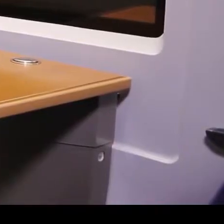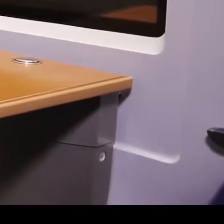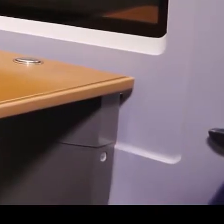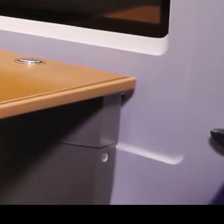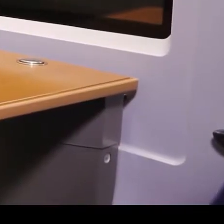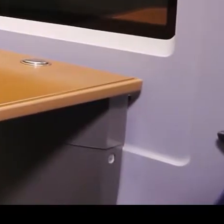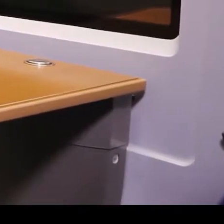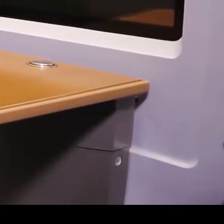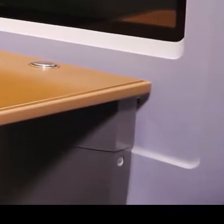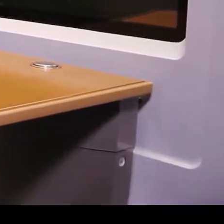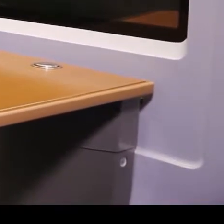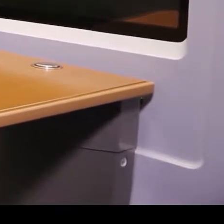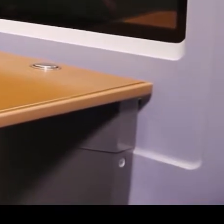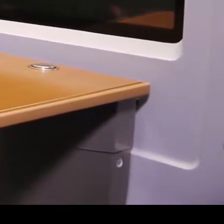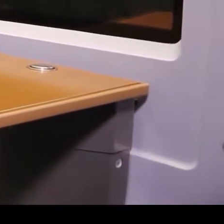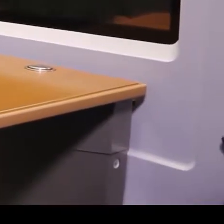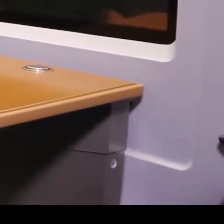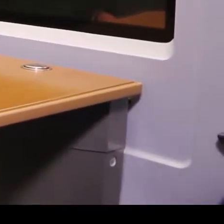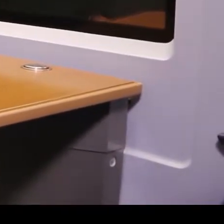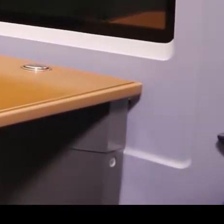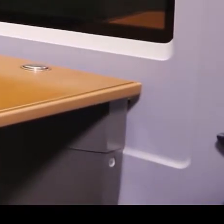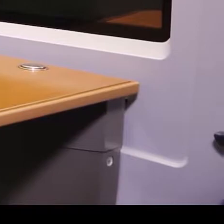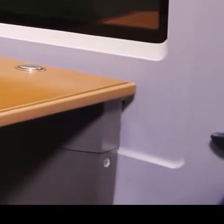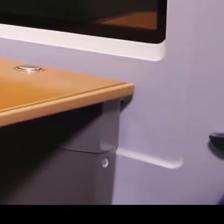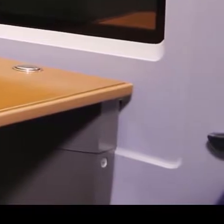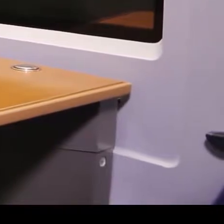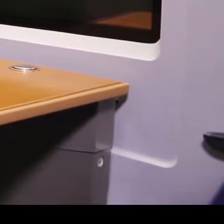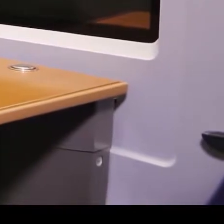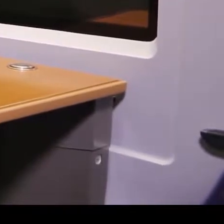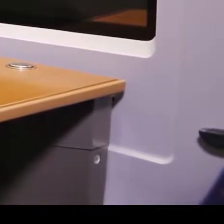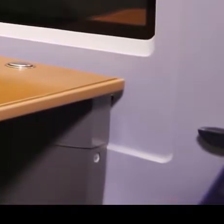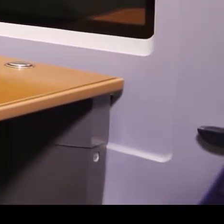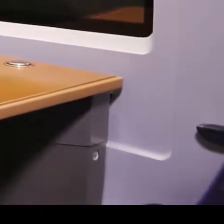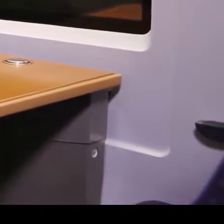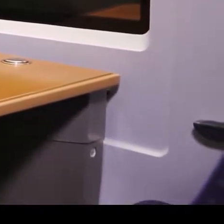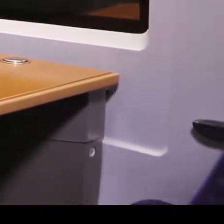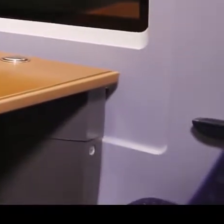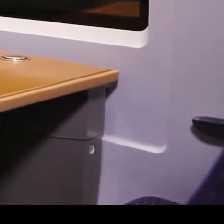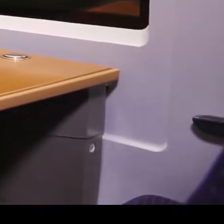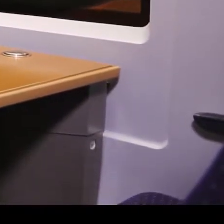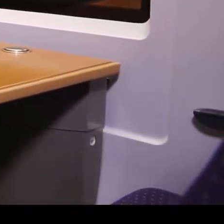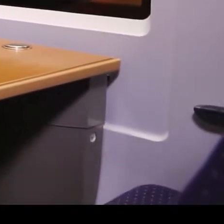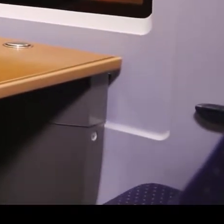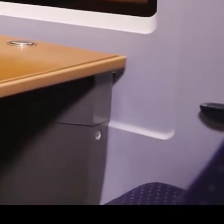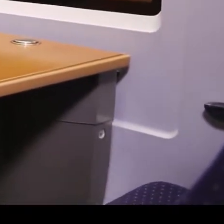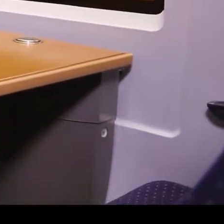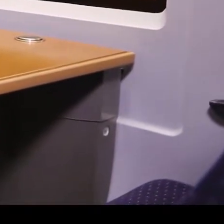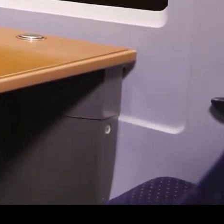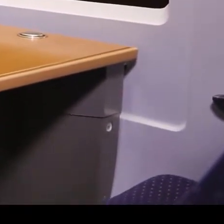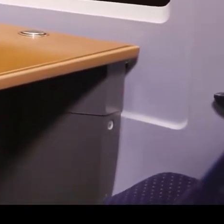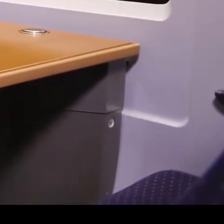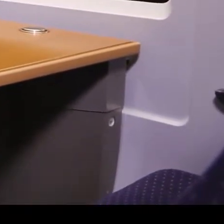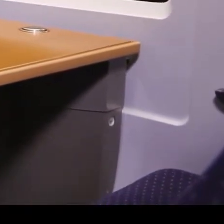Turuncu Masa görevlisi yolcunun tekerlekli sandalyesiyle önünde duvar masası olan bir bölüme yerleşmesini sağladı ve